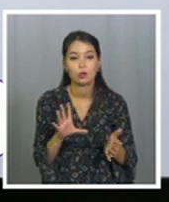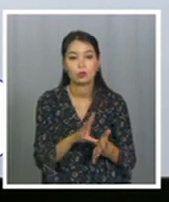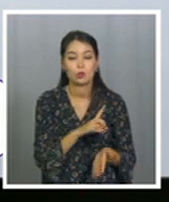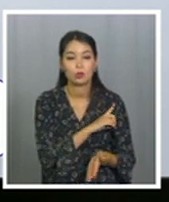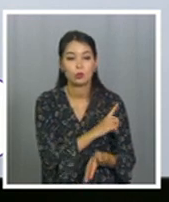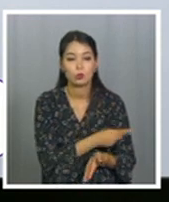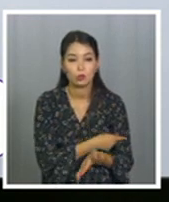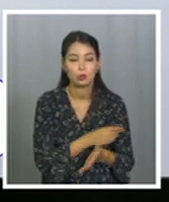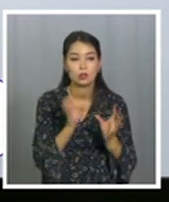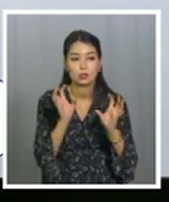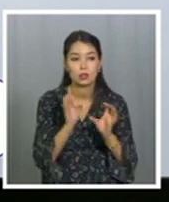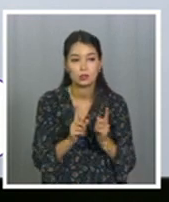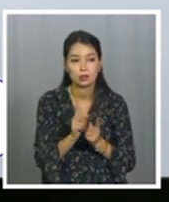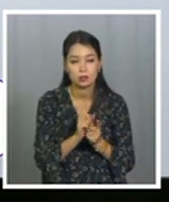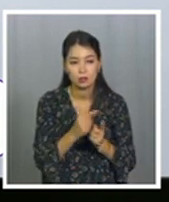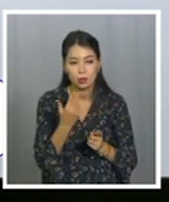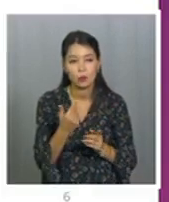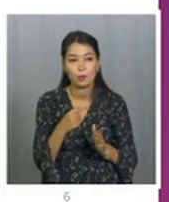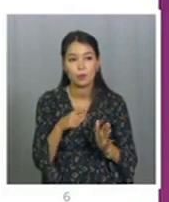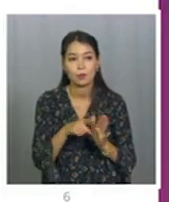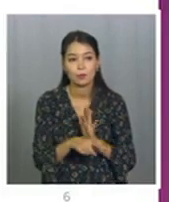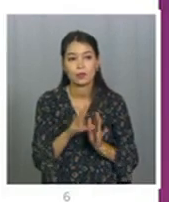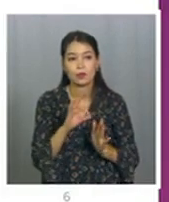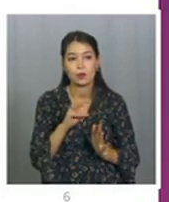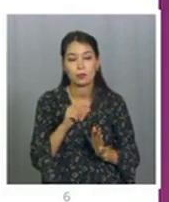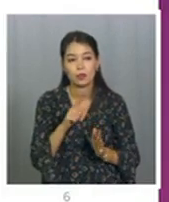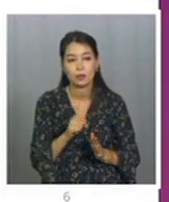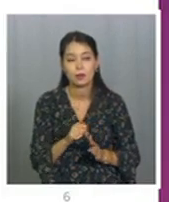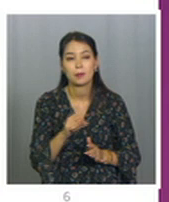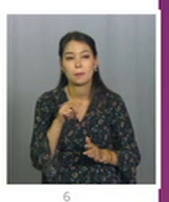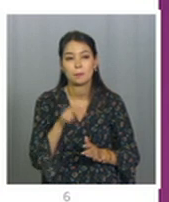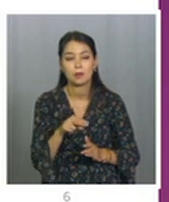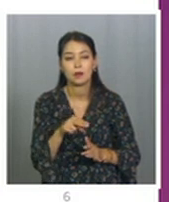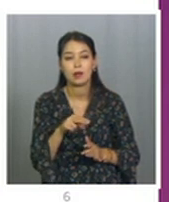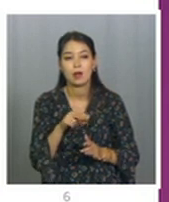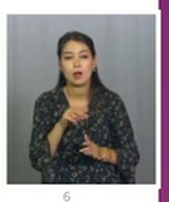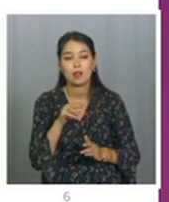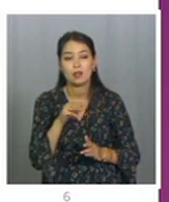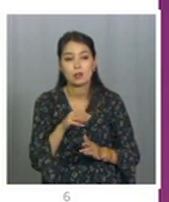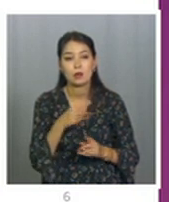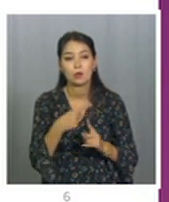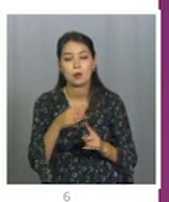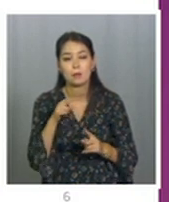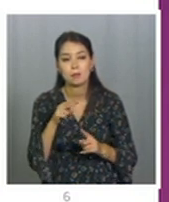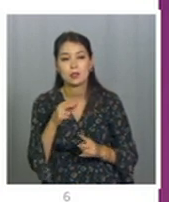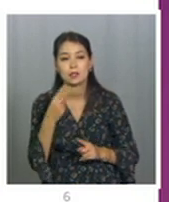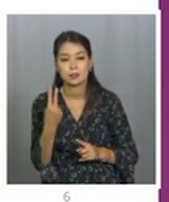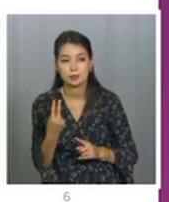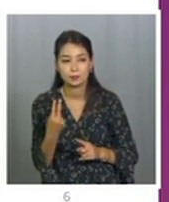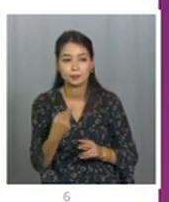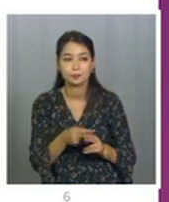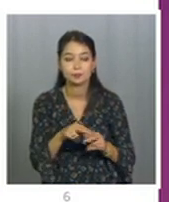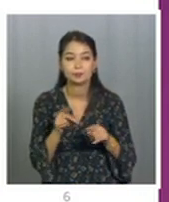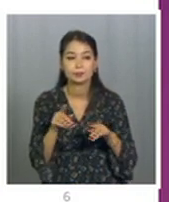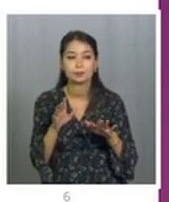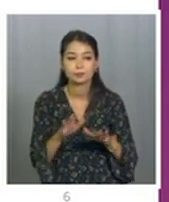заңдылығында косинустың аргументінде міне омегаты қосылған пи бөлінген екі деген пайда болды. Яғни бұл жерден